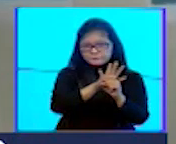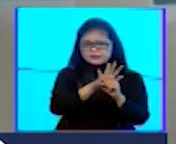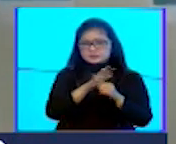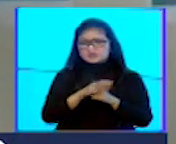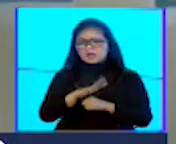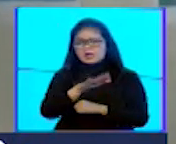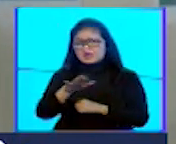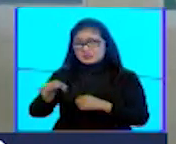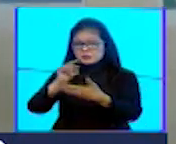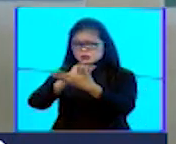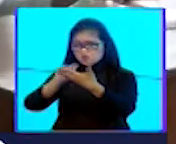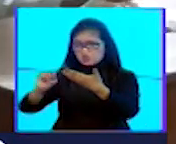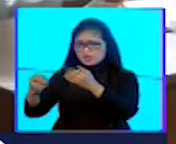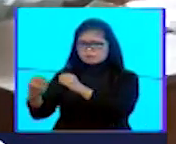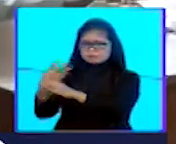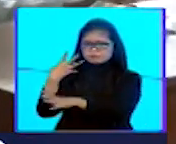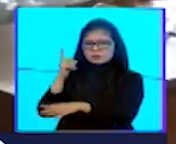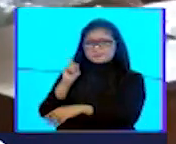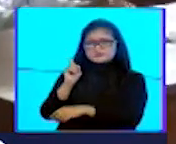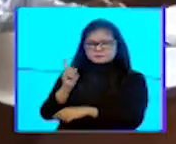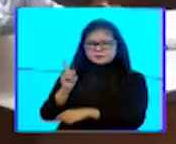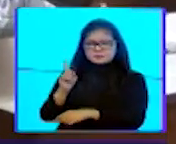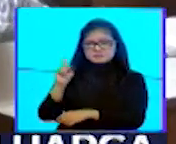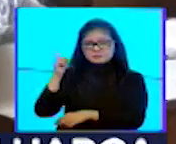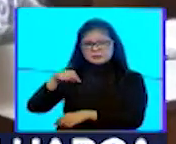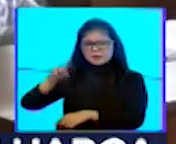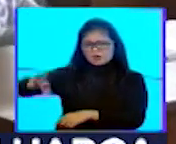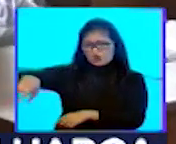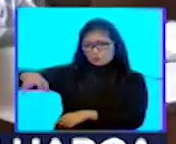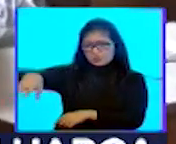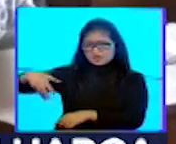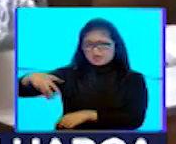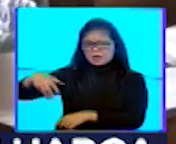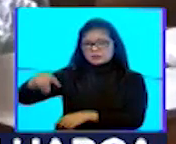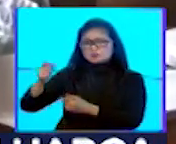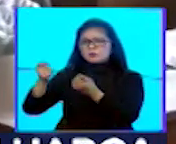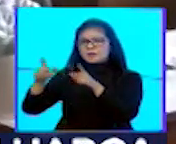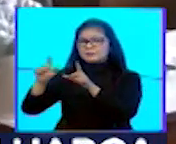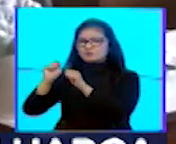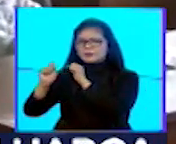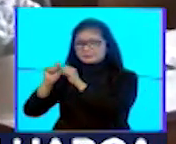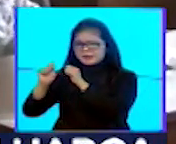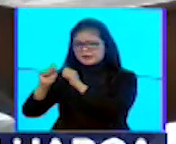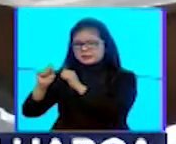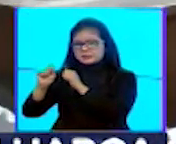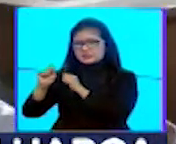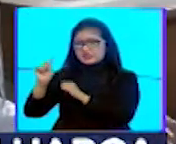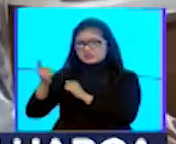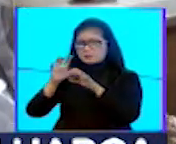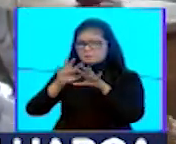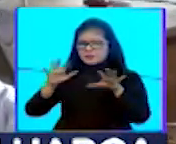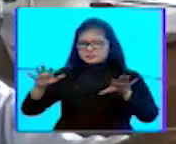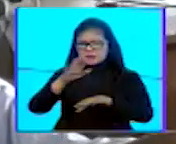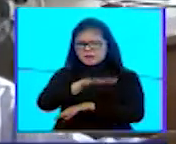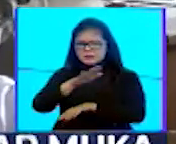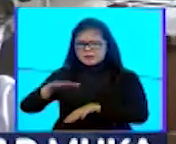terpapar COVID-19 akibat klaster keluarga pasca libur Lebaran. Adanya puluhan siswa dan guru yang terpapar COVID-19 membuat Dinas Pendidikan